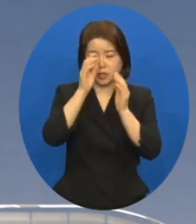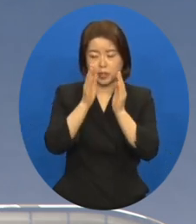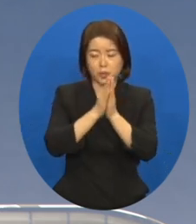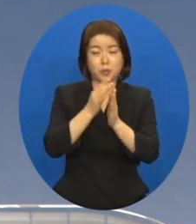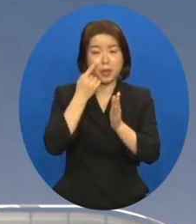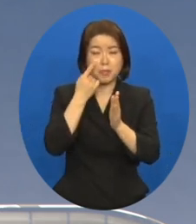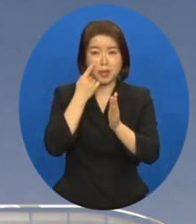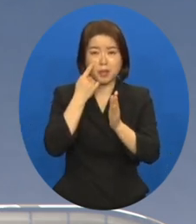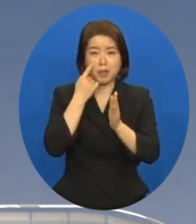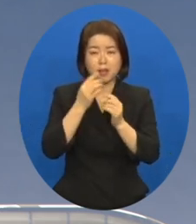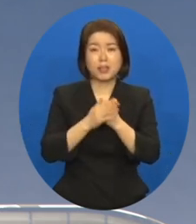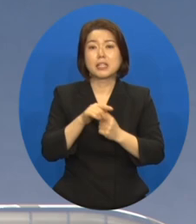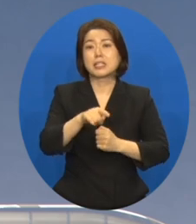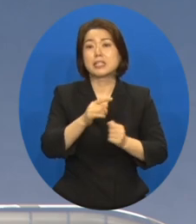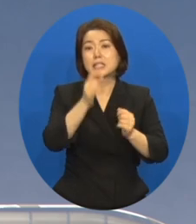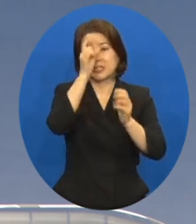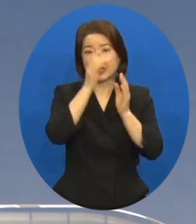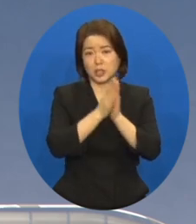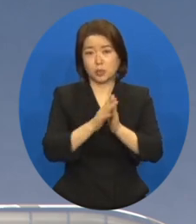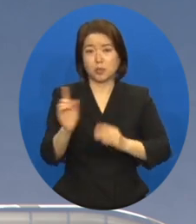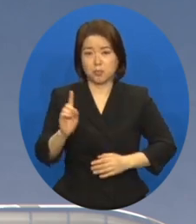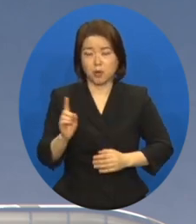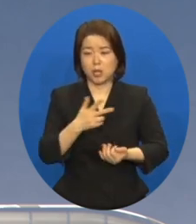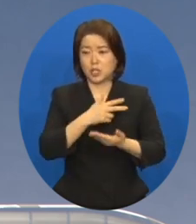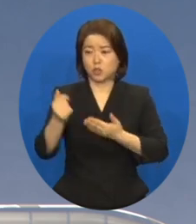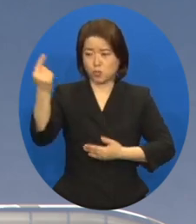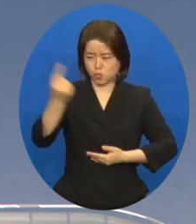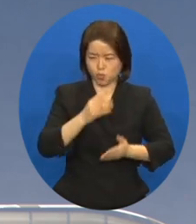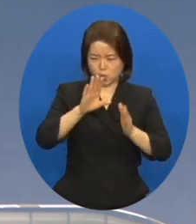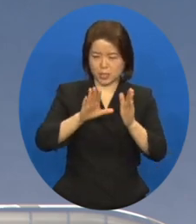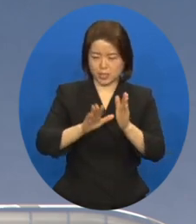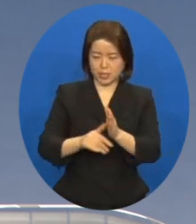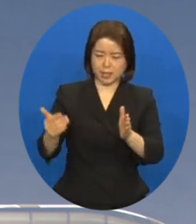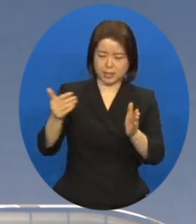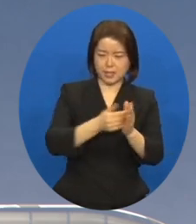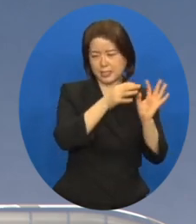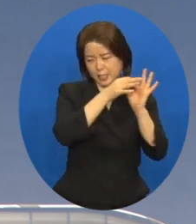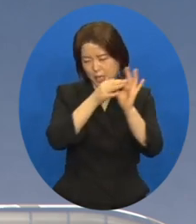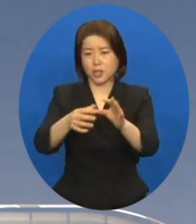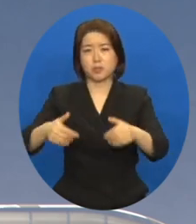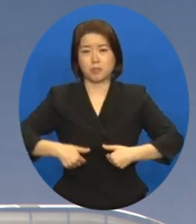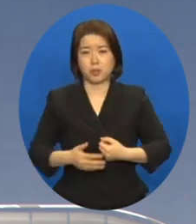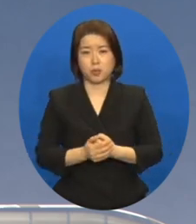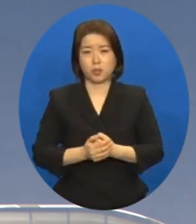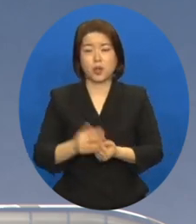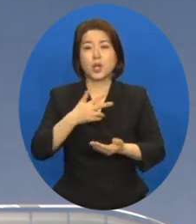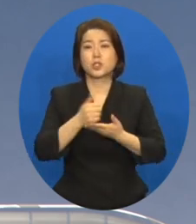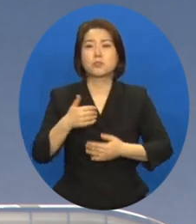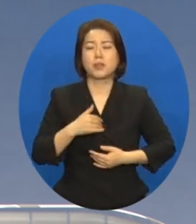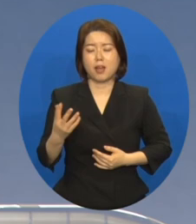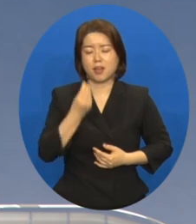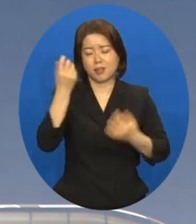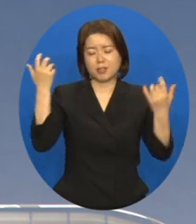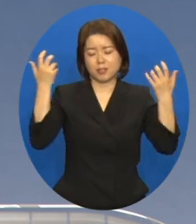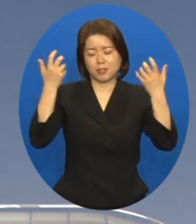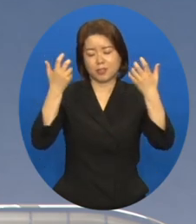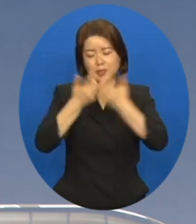기도하겠는데 이제 이 기도는 주님 오실 때까지 계속 가는 겁니다. 주님 저를 성령 충만하게